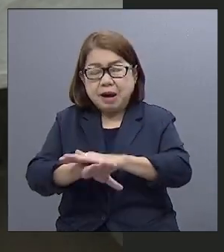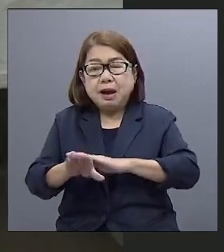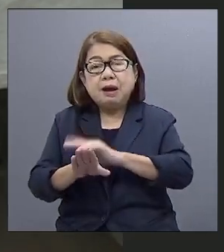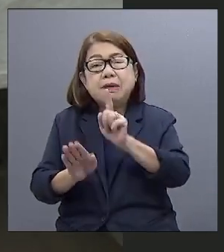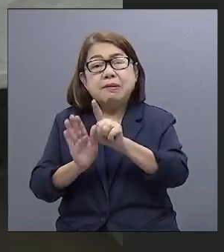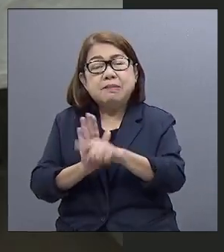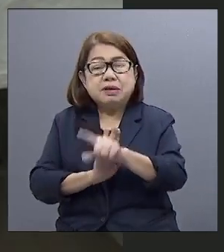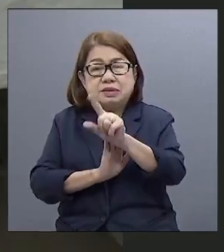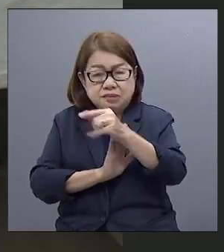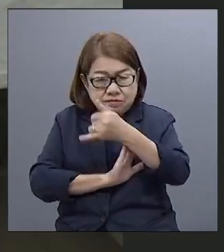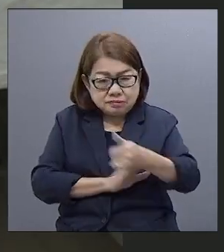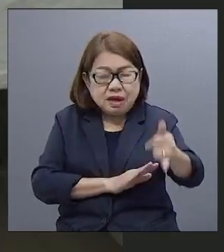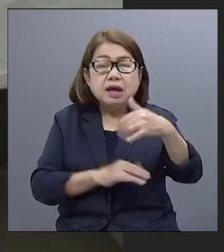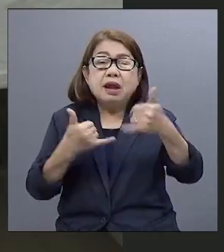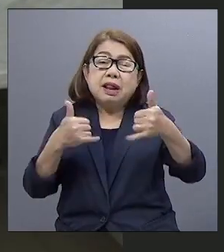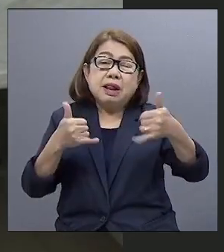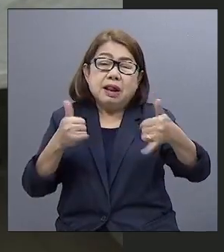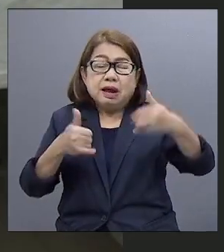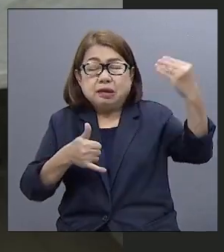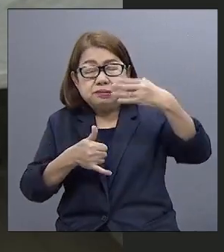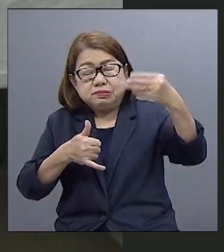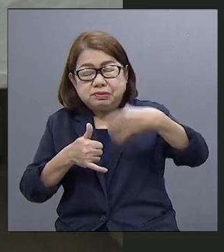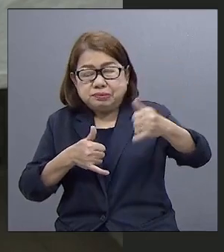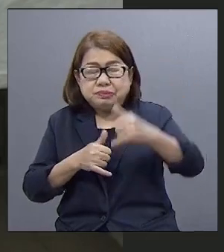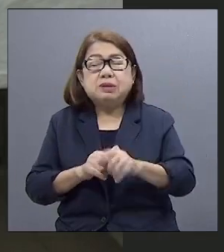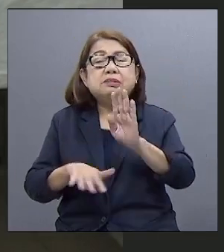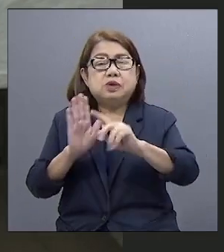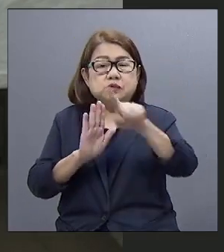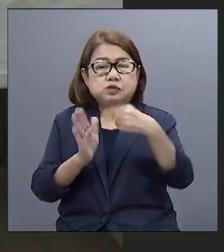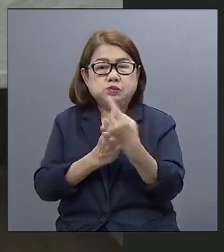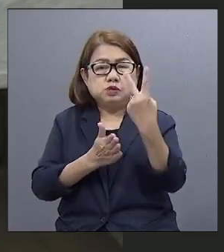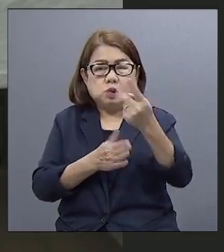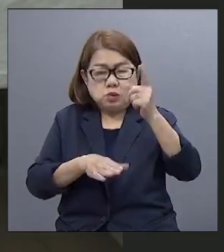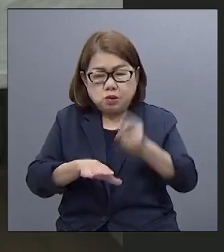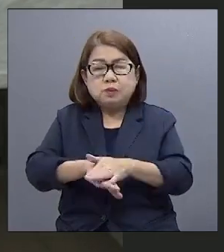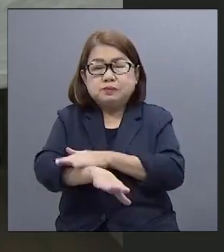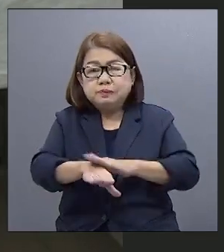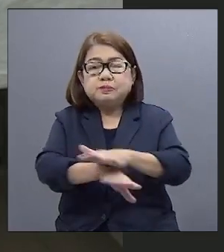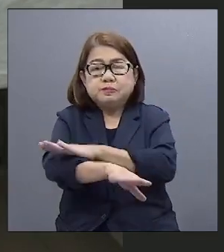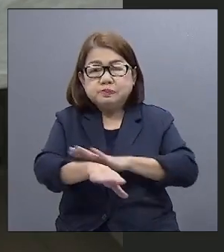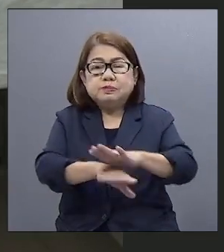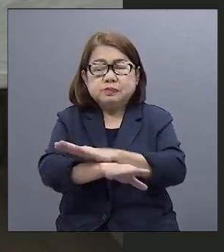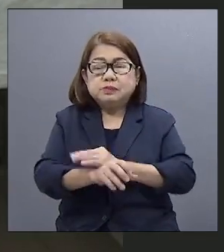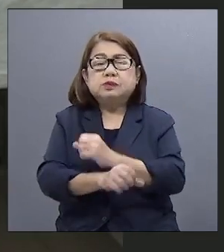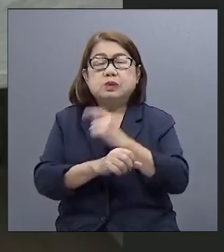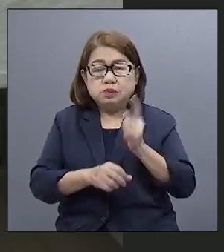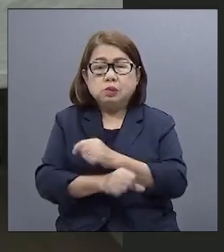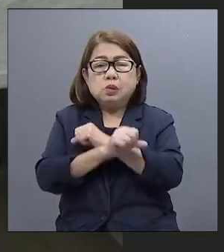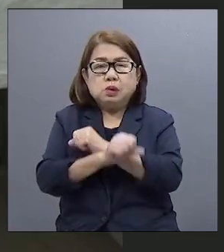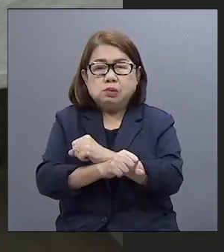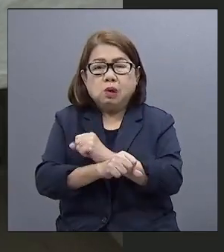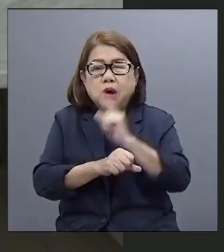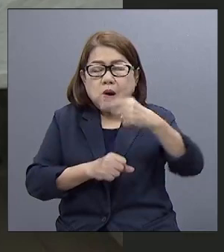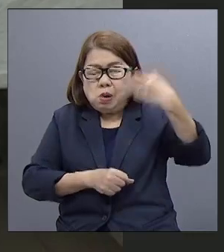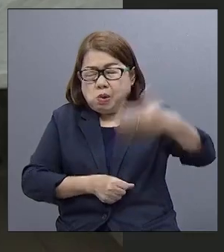จะต้องทาวนลูปใหม่อีกทีนึงที่สำคัญก็คือระวังเรื่องของทางเพราะแดดหรือว่าฮีทสโตรกมากๆเลยผมเจอบ่อยมากเลย